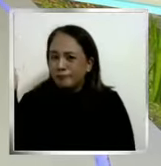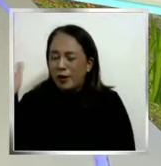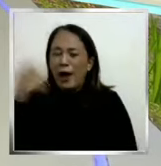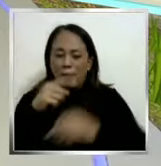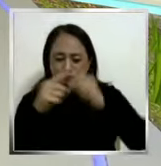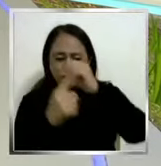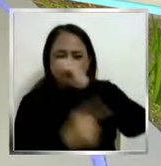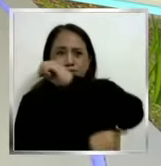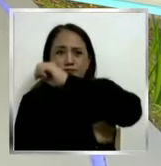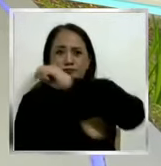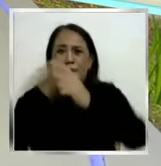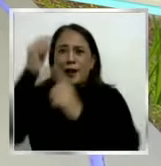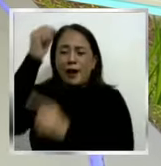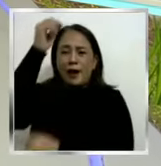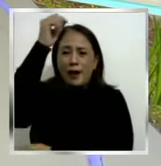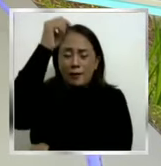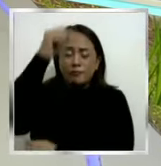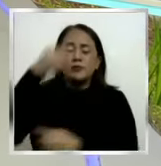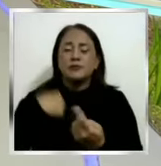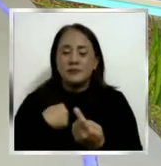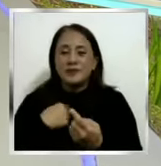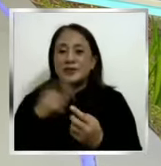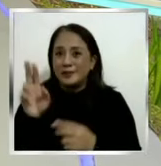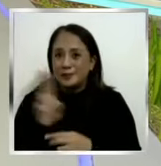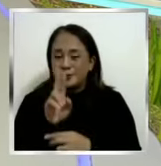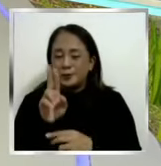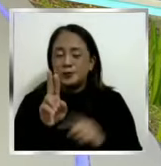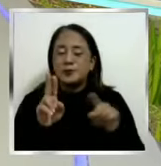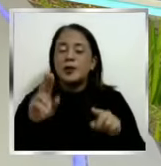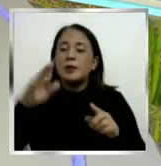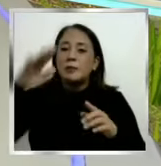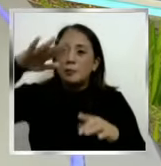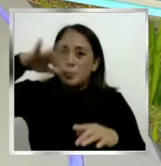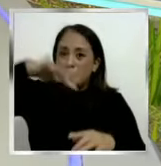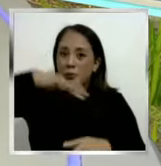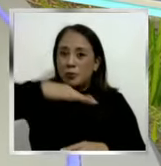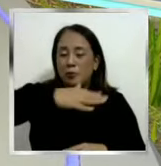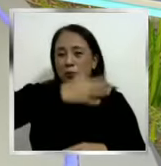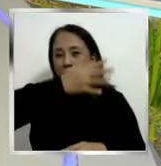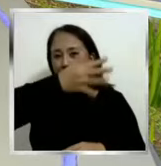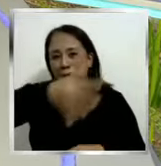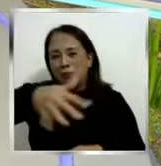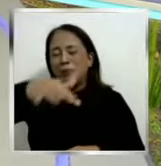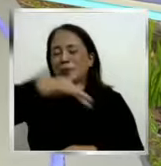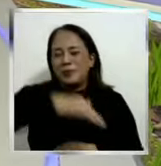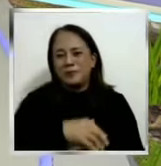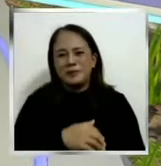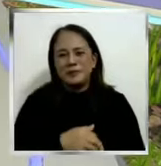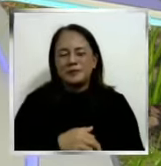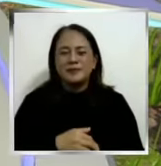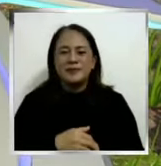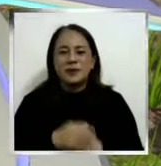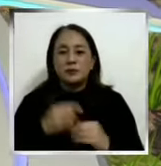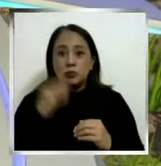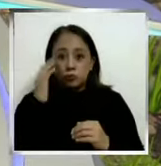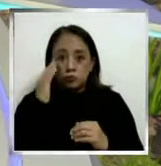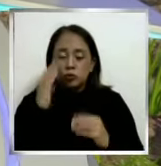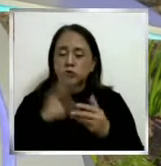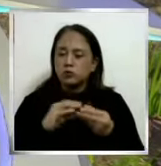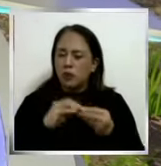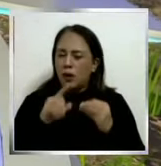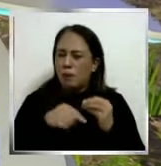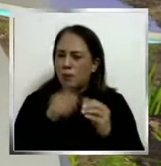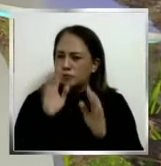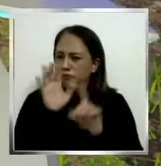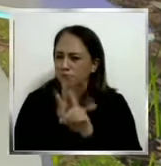web-like membrane na kumukonekta sa kanilang limbs na siyang ginagamit nila sa pag-glide. Samantala, para malaman ang trivia sa likod ng viral na balita,